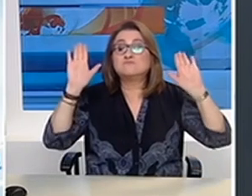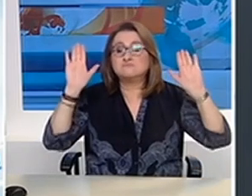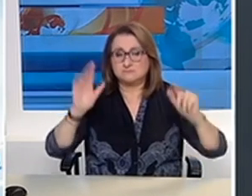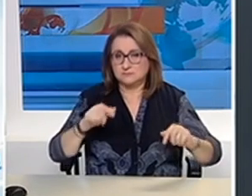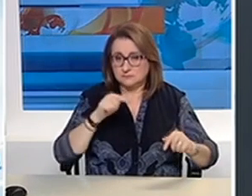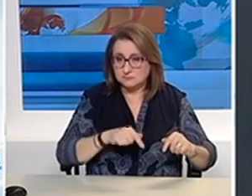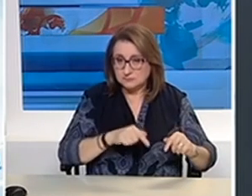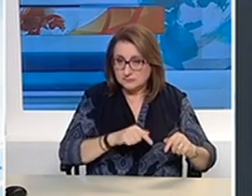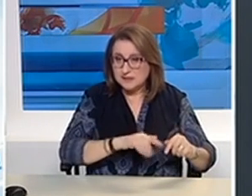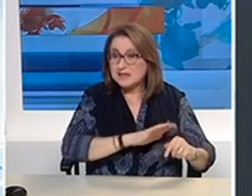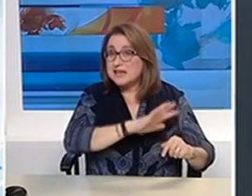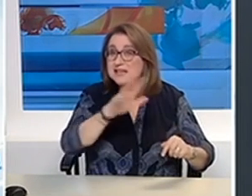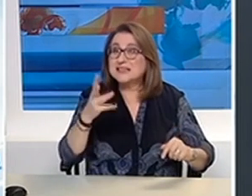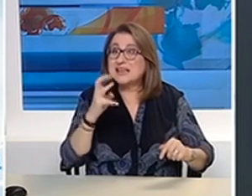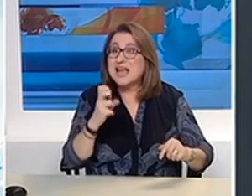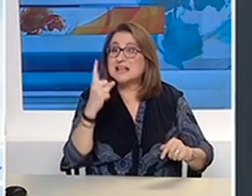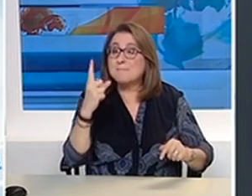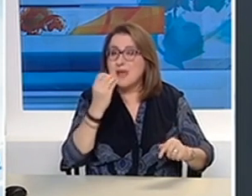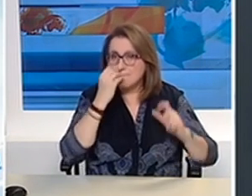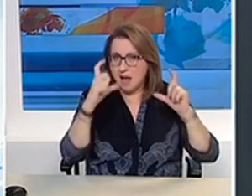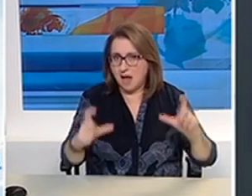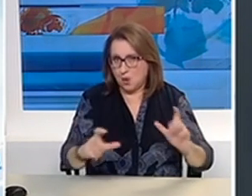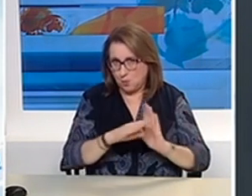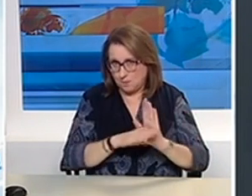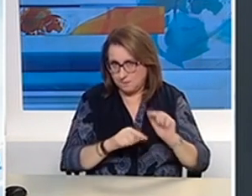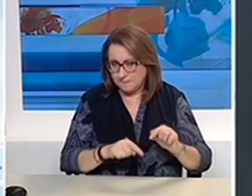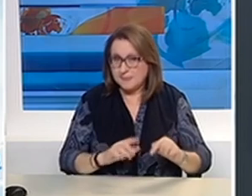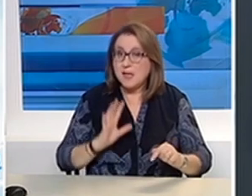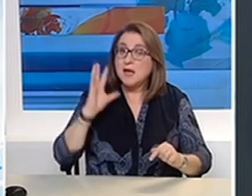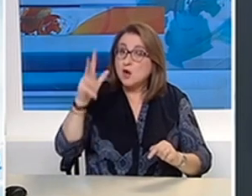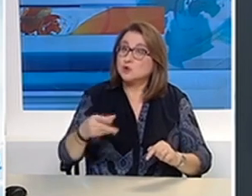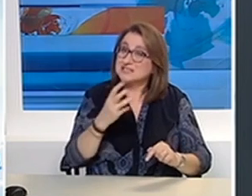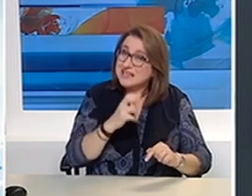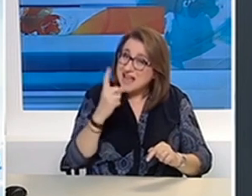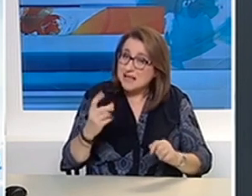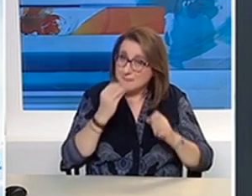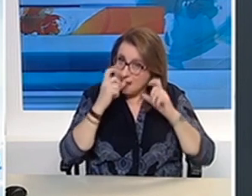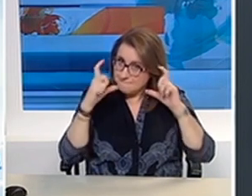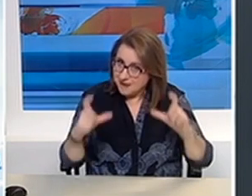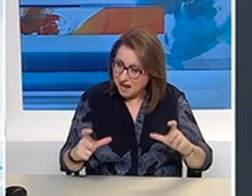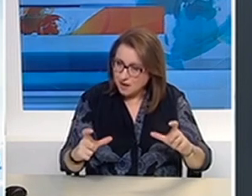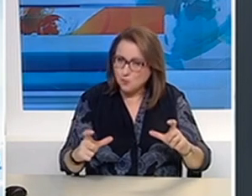του 2020 τα μεσάνυχτα. Και τέλος, παραμένει σε ισχύ ως τις 31 Μαΐου του